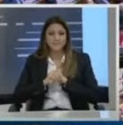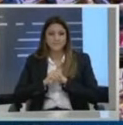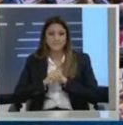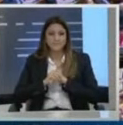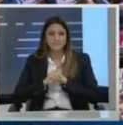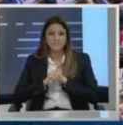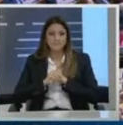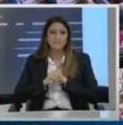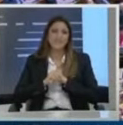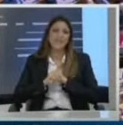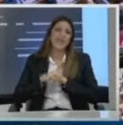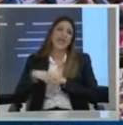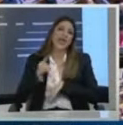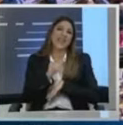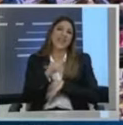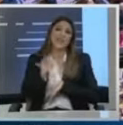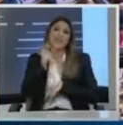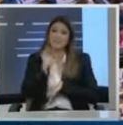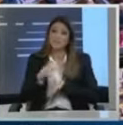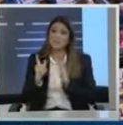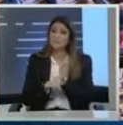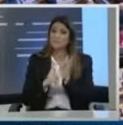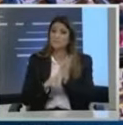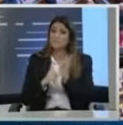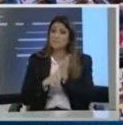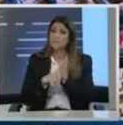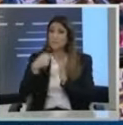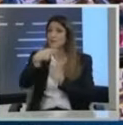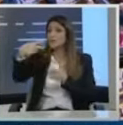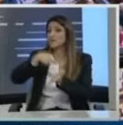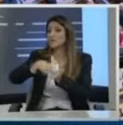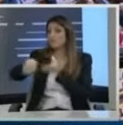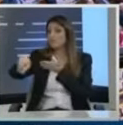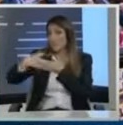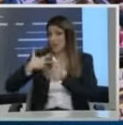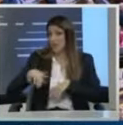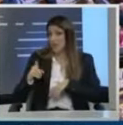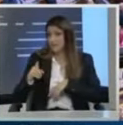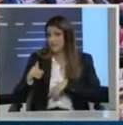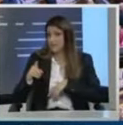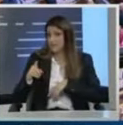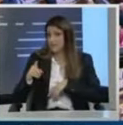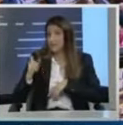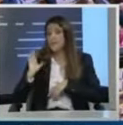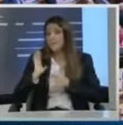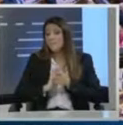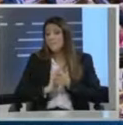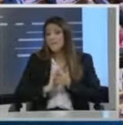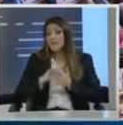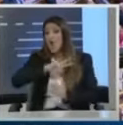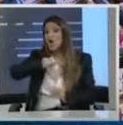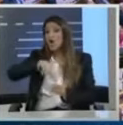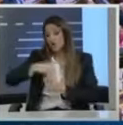Προφανώς. Να διαγραφεί από τα πρακτικά η φράση. Προφανώς, αυτό θα κάνω, αυτό θα κάνω. Ότι τιμάτε την... και